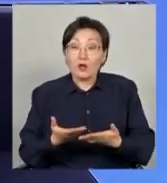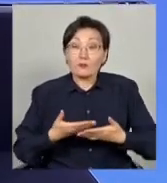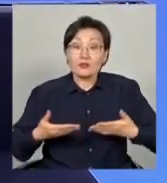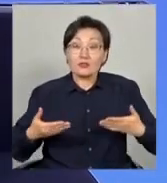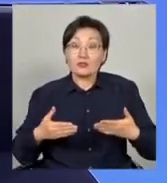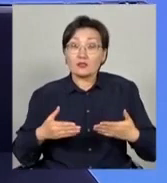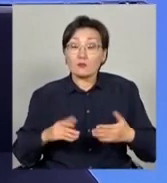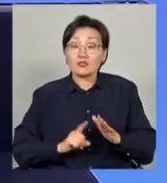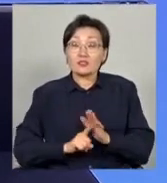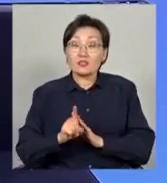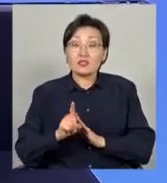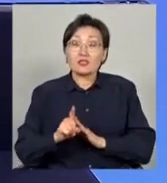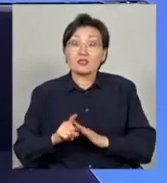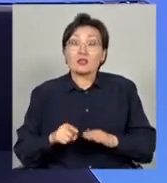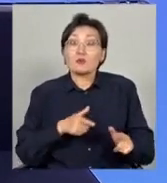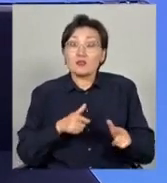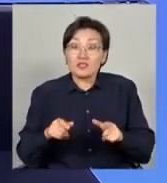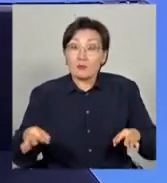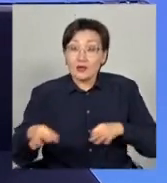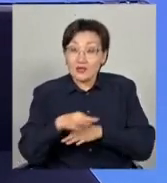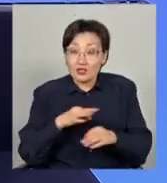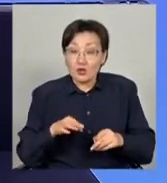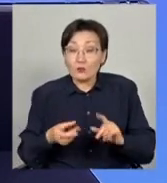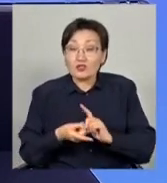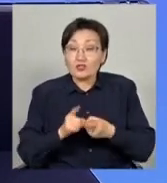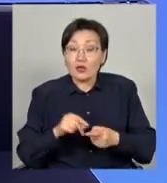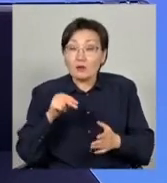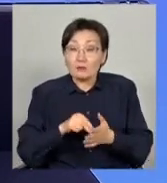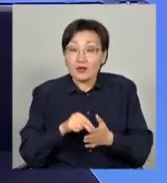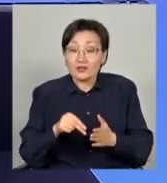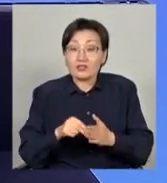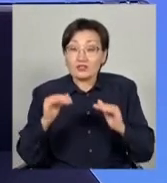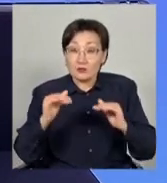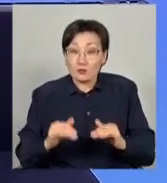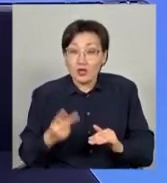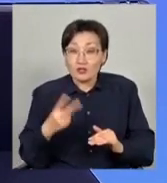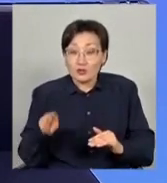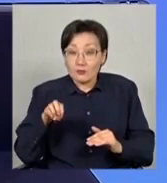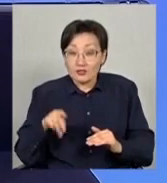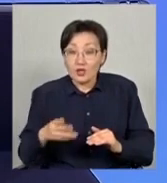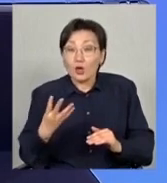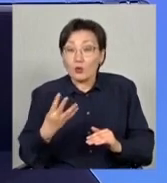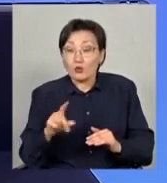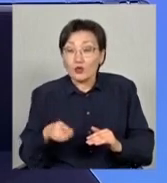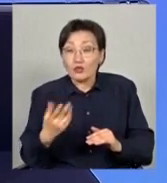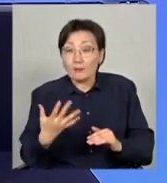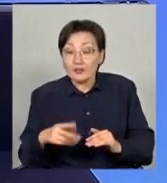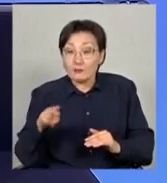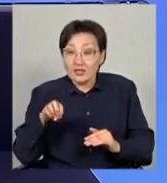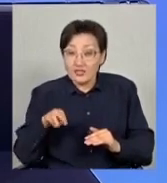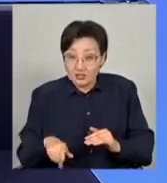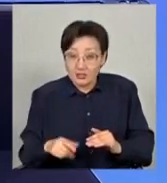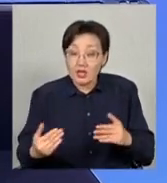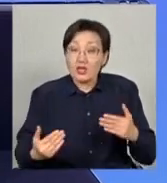ана басындағы істеген проектті өзгертіп, бағасын түсіріп, қазір алдында 20 миллиардтай болған, қазір 14,5 миллиард теңге.